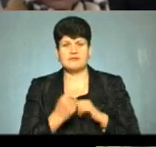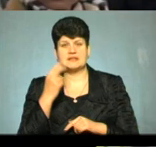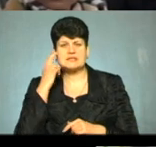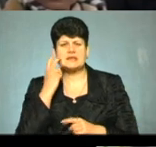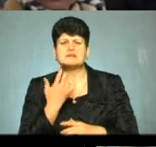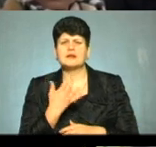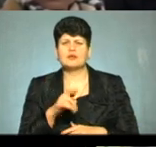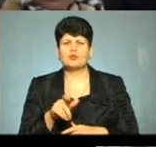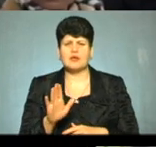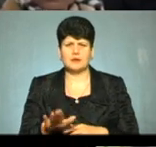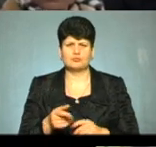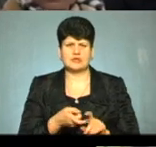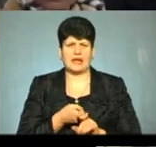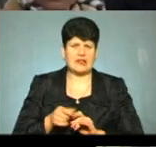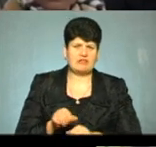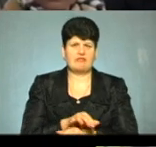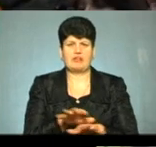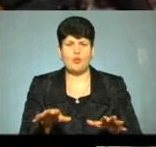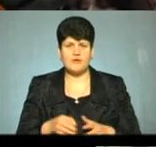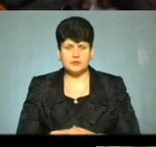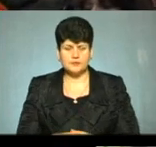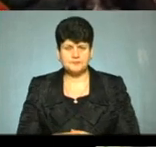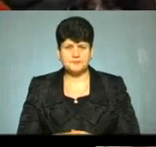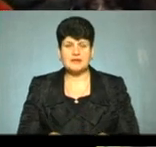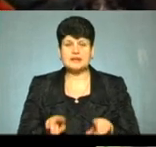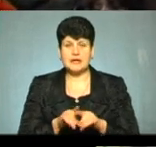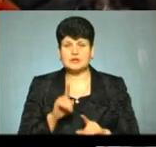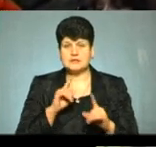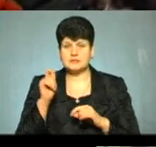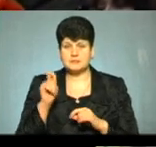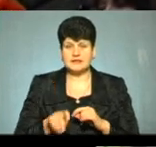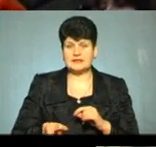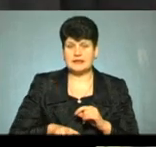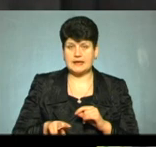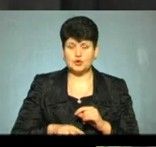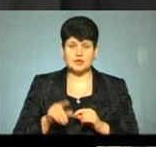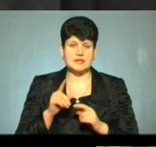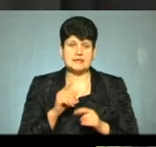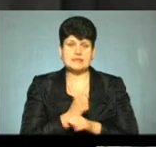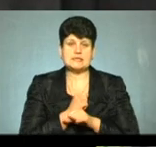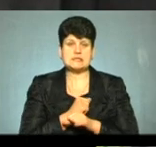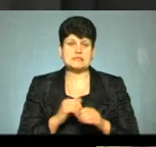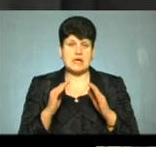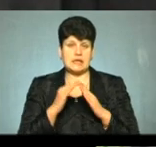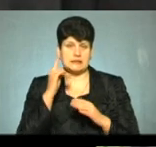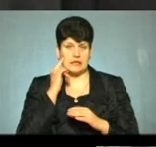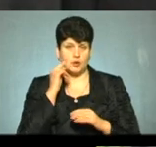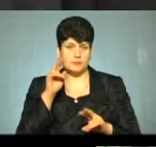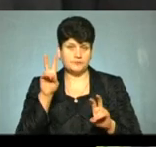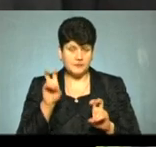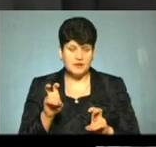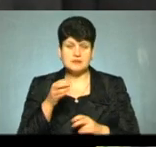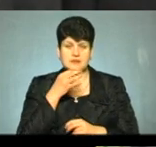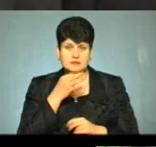вернуться з Києва, скільки людей буде інфікованих? Також на сесію приїхав директор санаторію Медобори Василь Мартинюк. За його